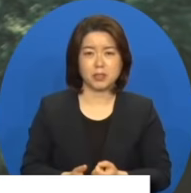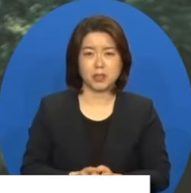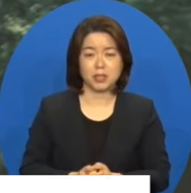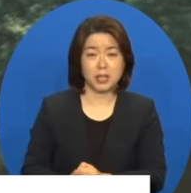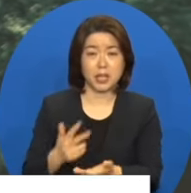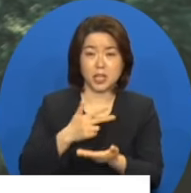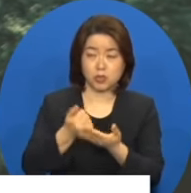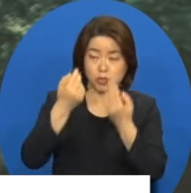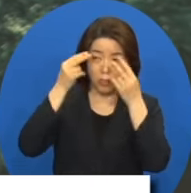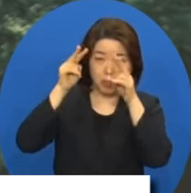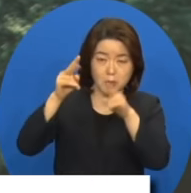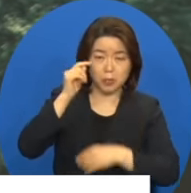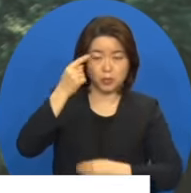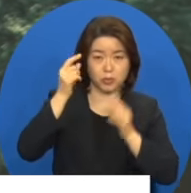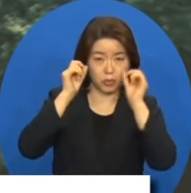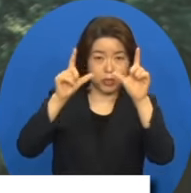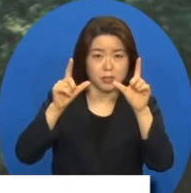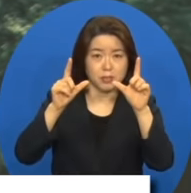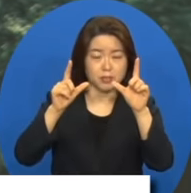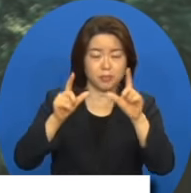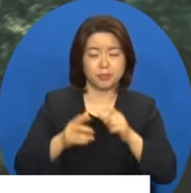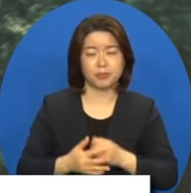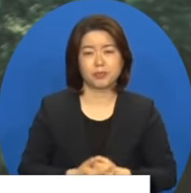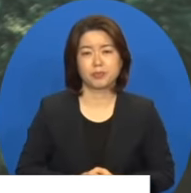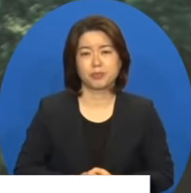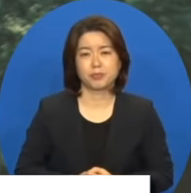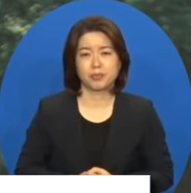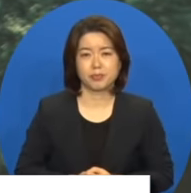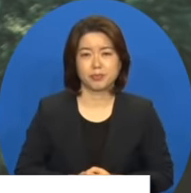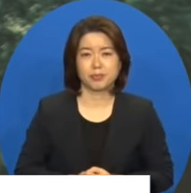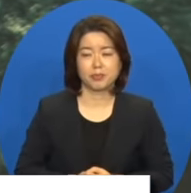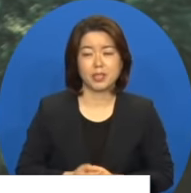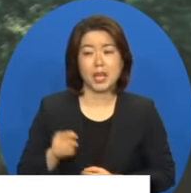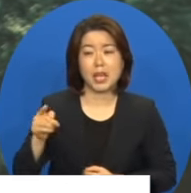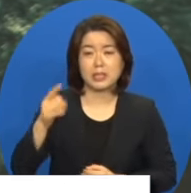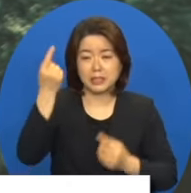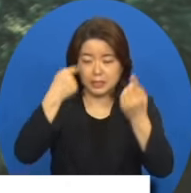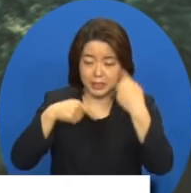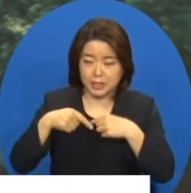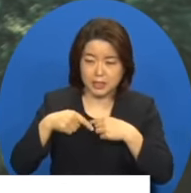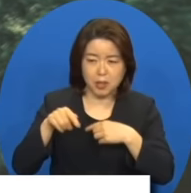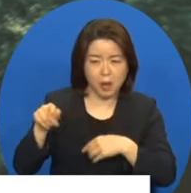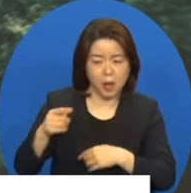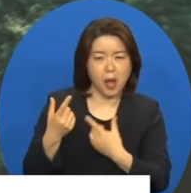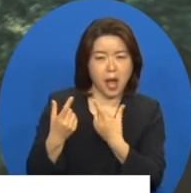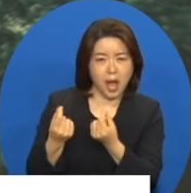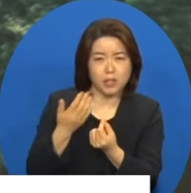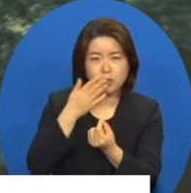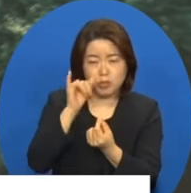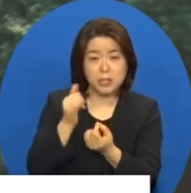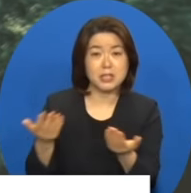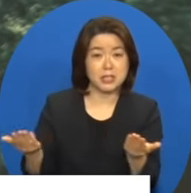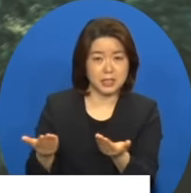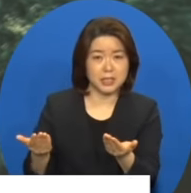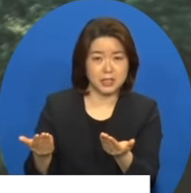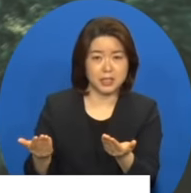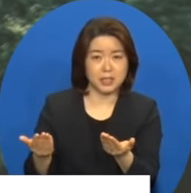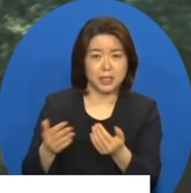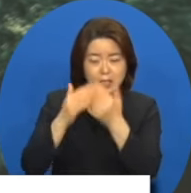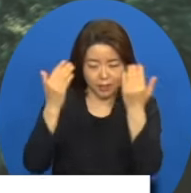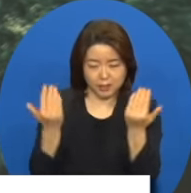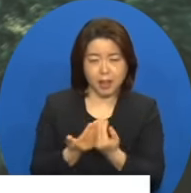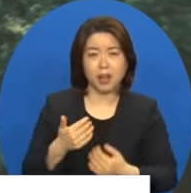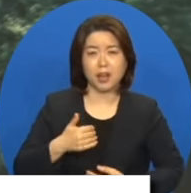주님을 바라보는 눈이 뜨이고 나니까 그 상처와 같을 수 있었던 일들이 다